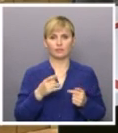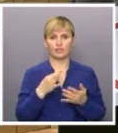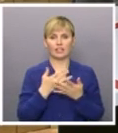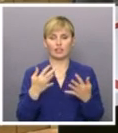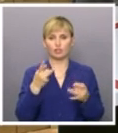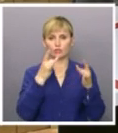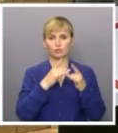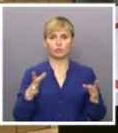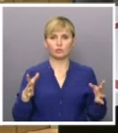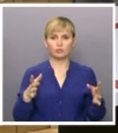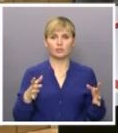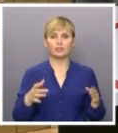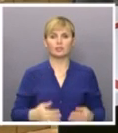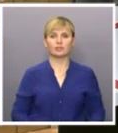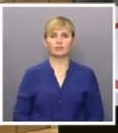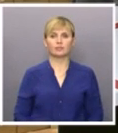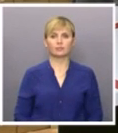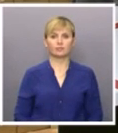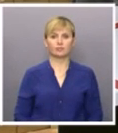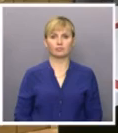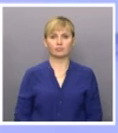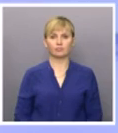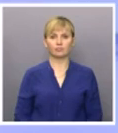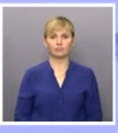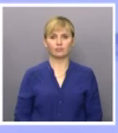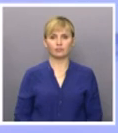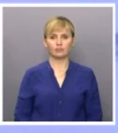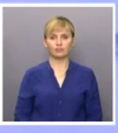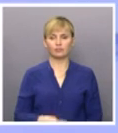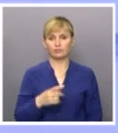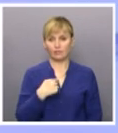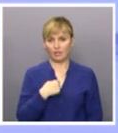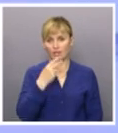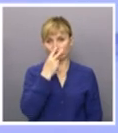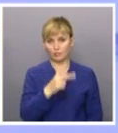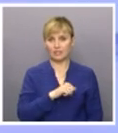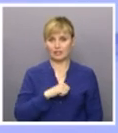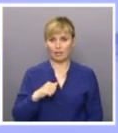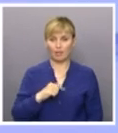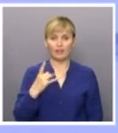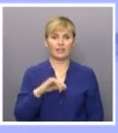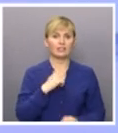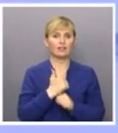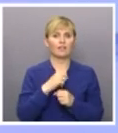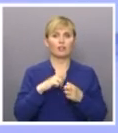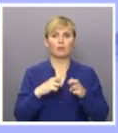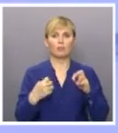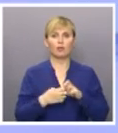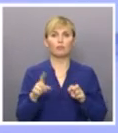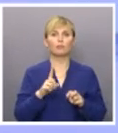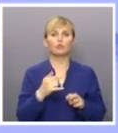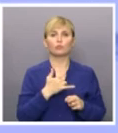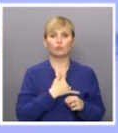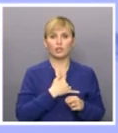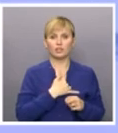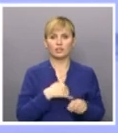аквакультуры. Нет. И... На мой взгляд, что одна из главных проблем, почему у нас аквакультура,